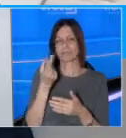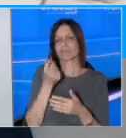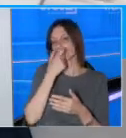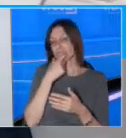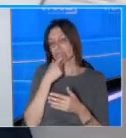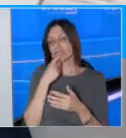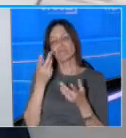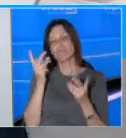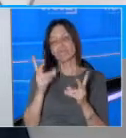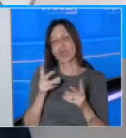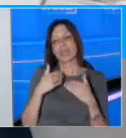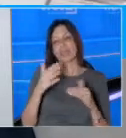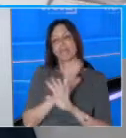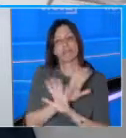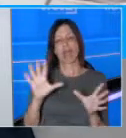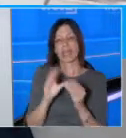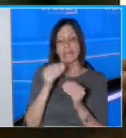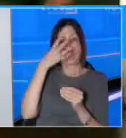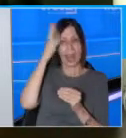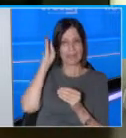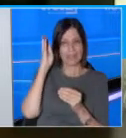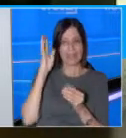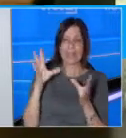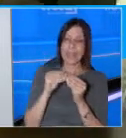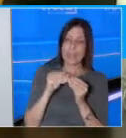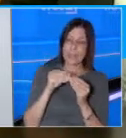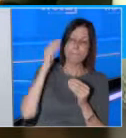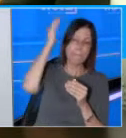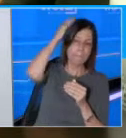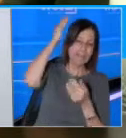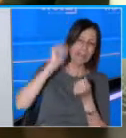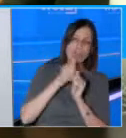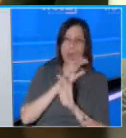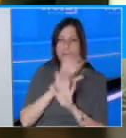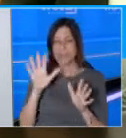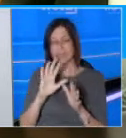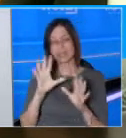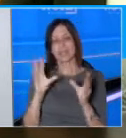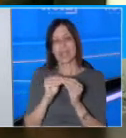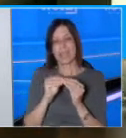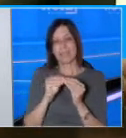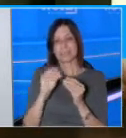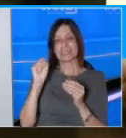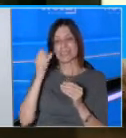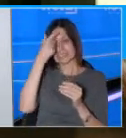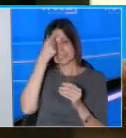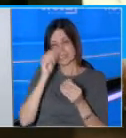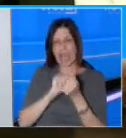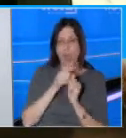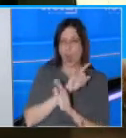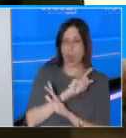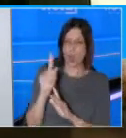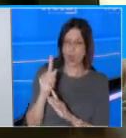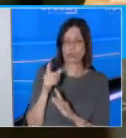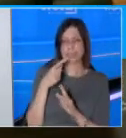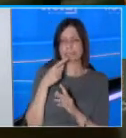זה להמשיך ולהתקדם עם יאיר לפיד, עם נפתלי בנט, בלי עם נפתלי בנט, עם גדעון סער או בלעדיו, אלה האופציות היחידות של מנסור